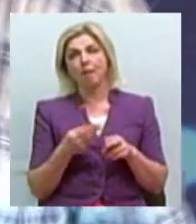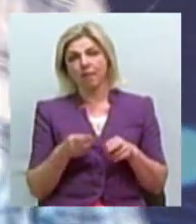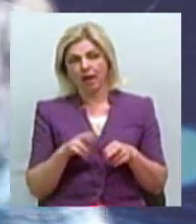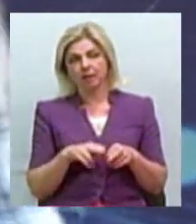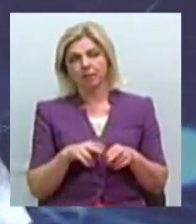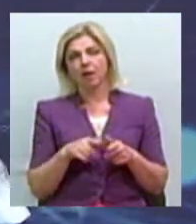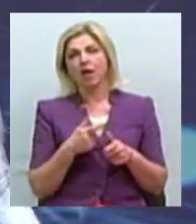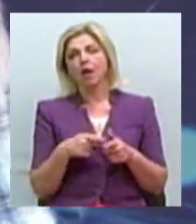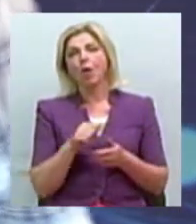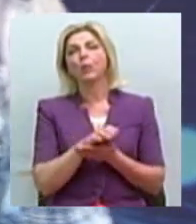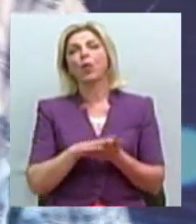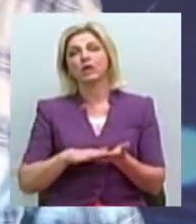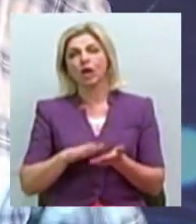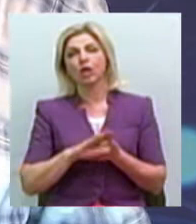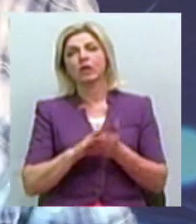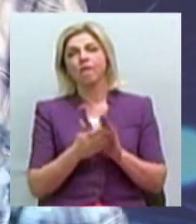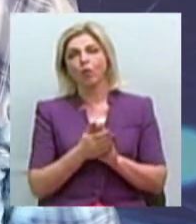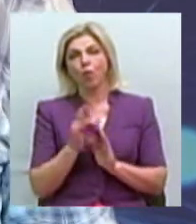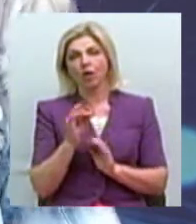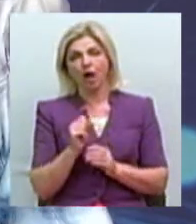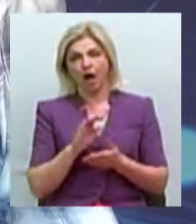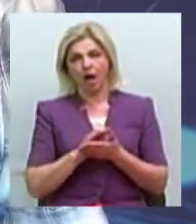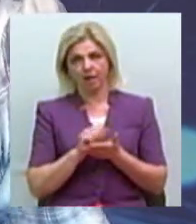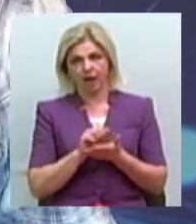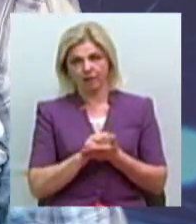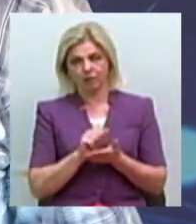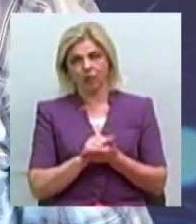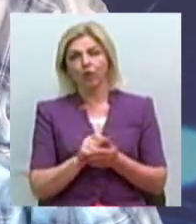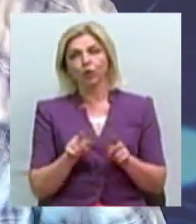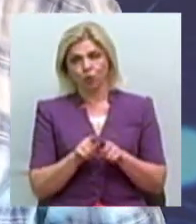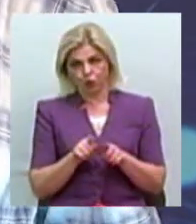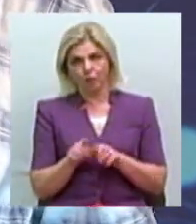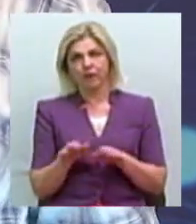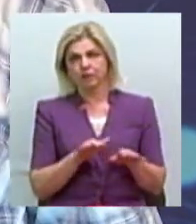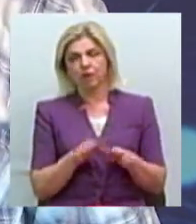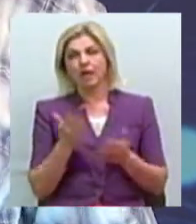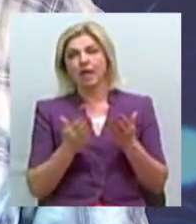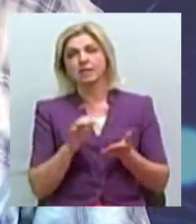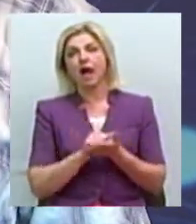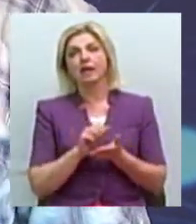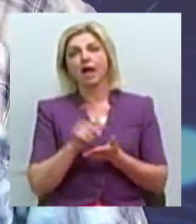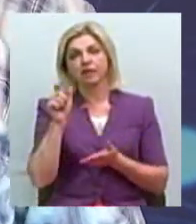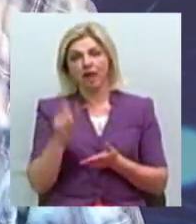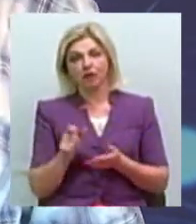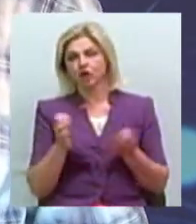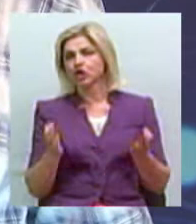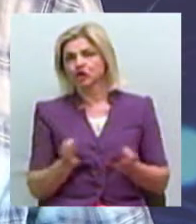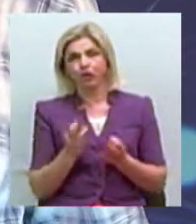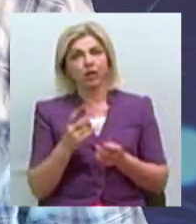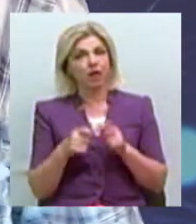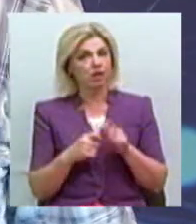Или продление договора аренды, вообще процедура. Если арендатор ничего не нарушал,